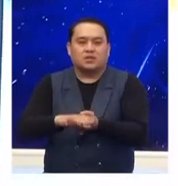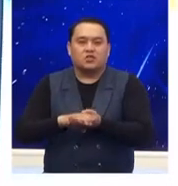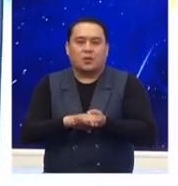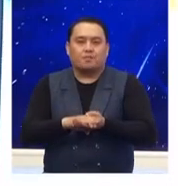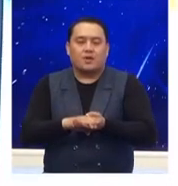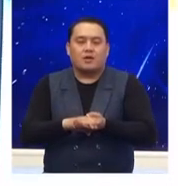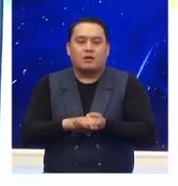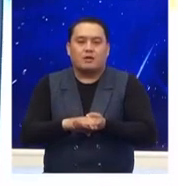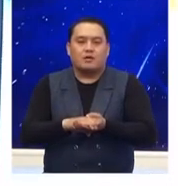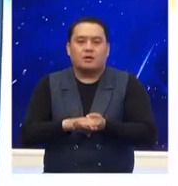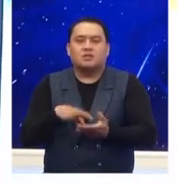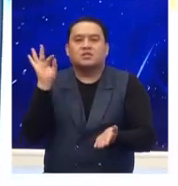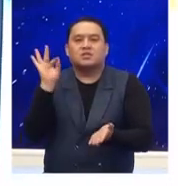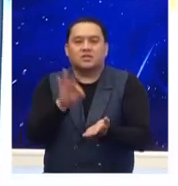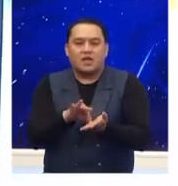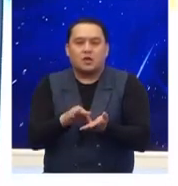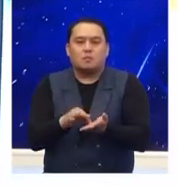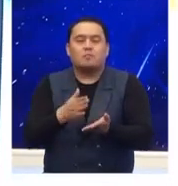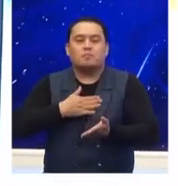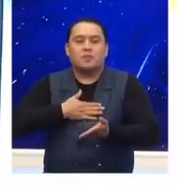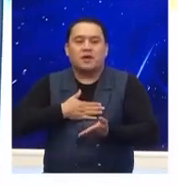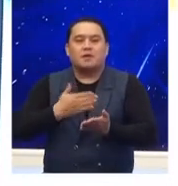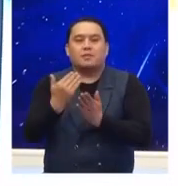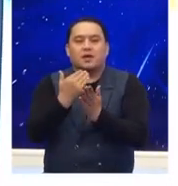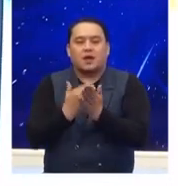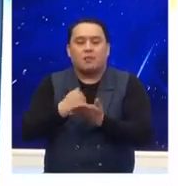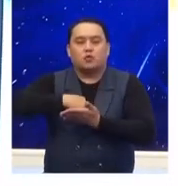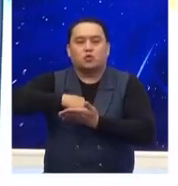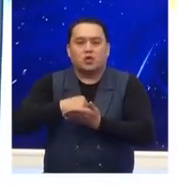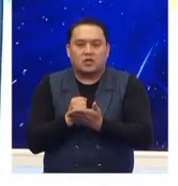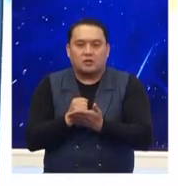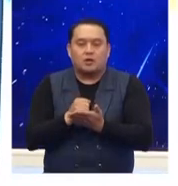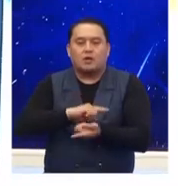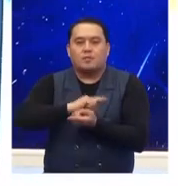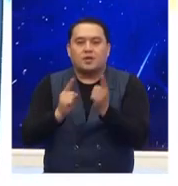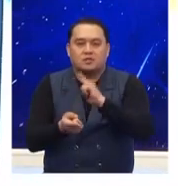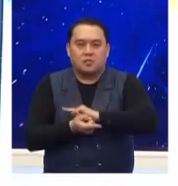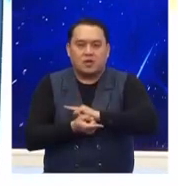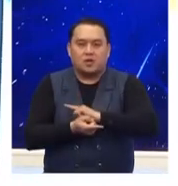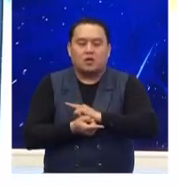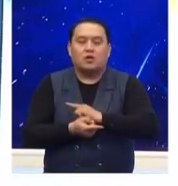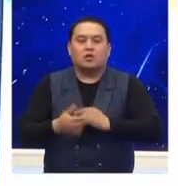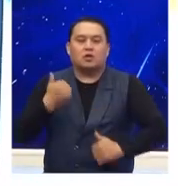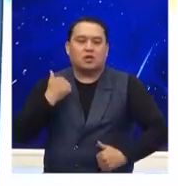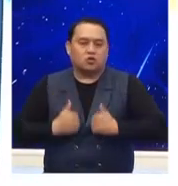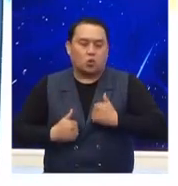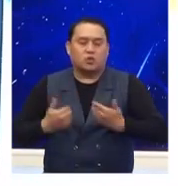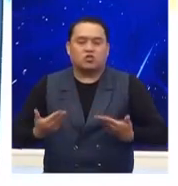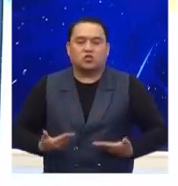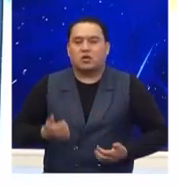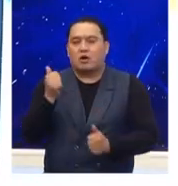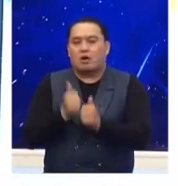С этой же целью мы принимаем предвыборную программу «Путь перемен. Достойная жизнь каждому»